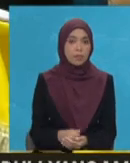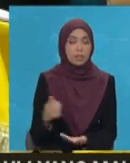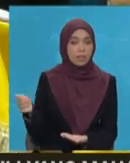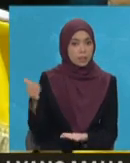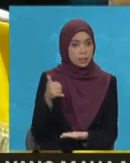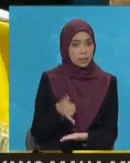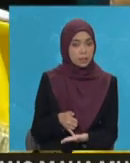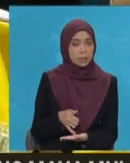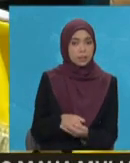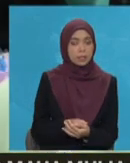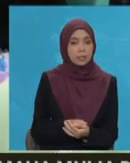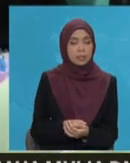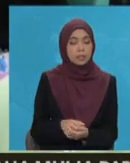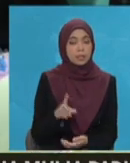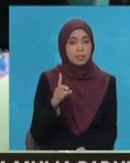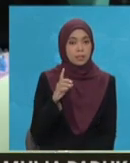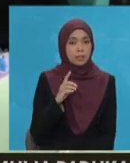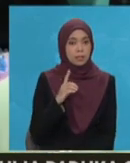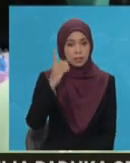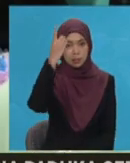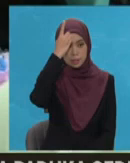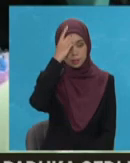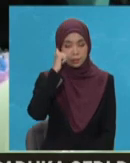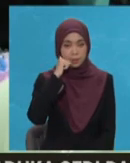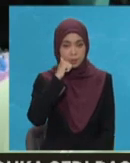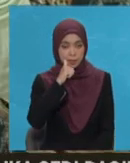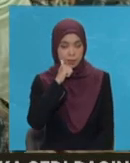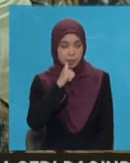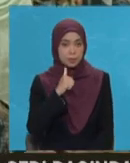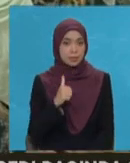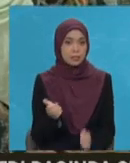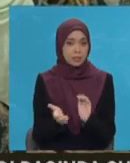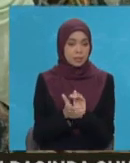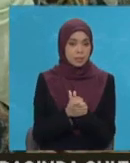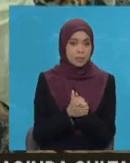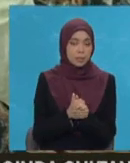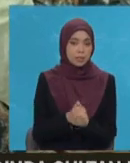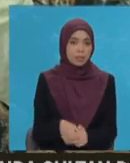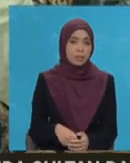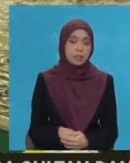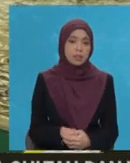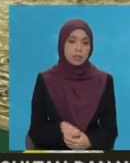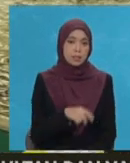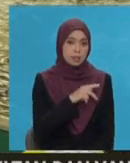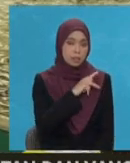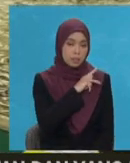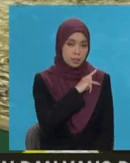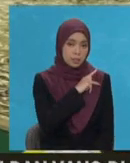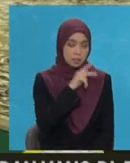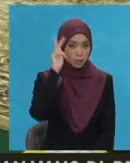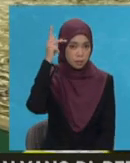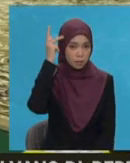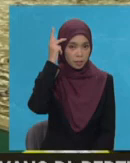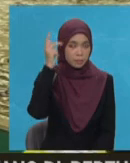hadirra binti Haji nurkasih istri penolong Mufti muhun jabatan Mufti kerajaan majelis bertujuan